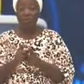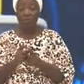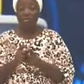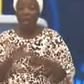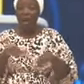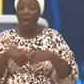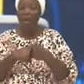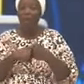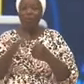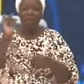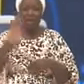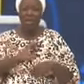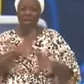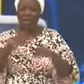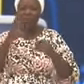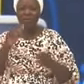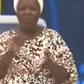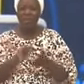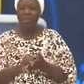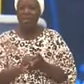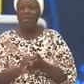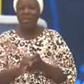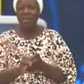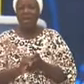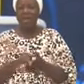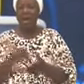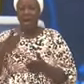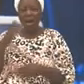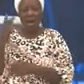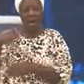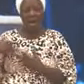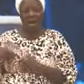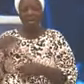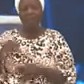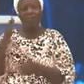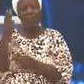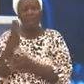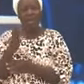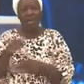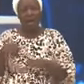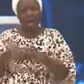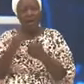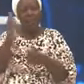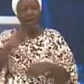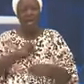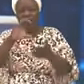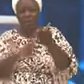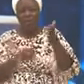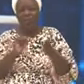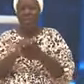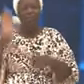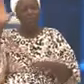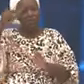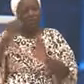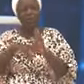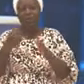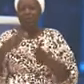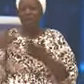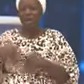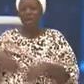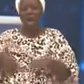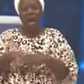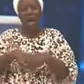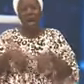pourquoi je vais ôter le cas de pierre pourquoi que je vais ôter l'entêtement de coeur pourquoi je vais ôter le clan de